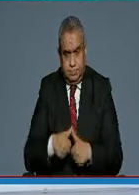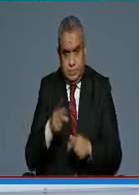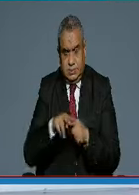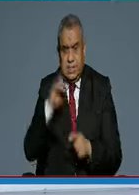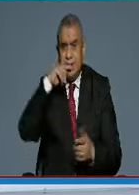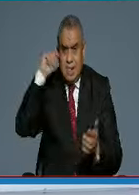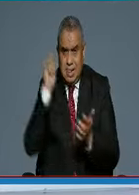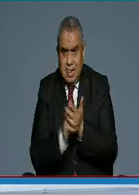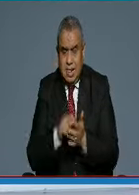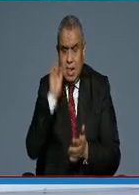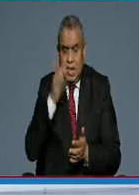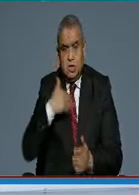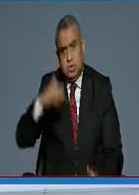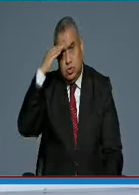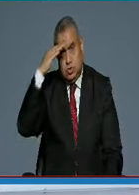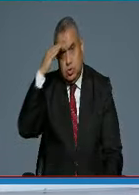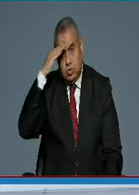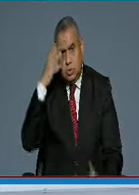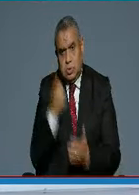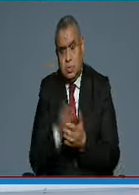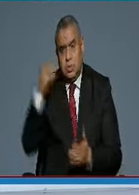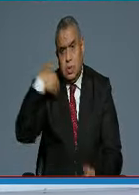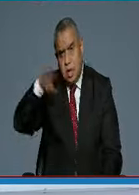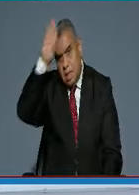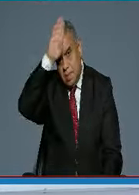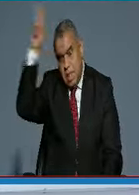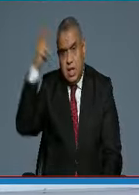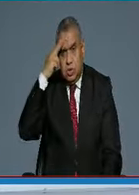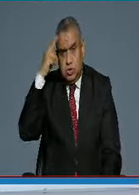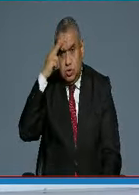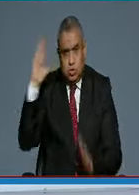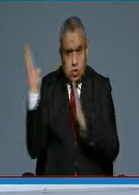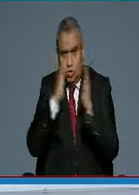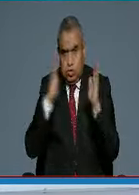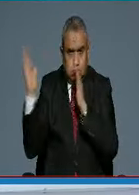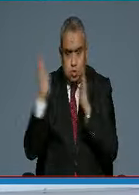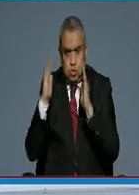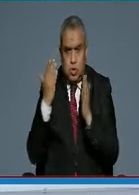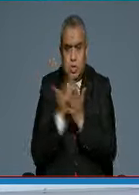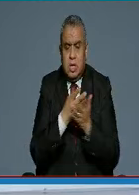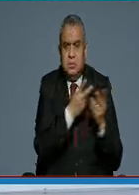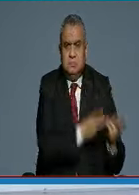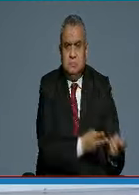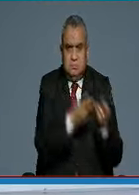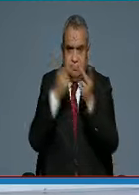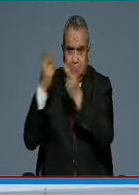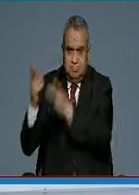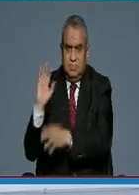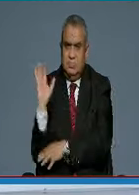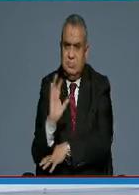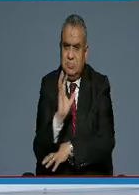لازم نشكر المملكه العربيه السعوديه على حسن الاستضافه والكرم الشديد